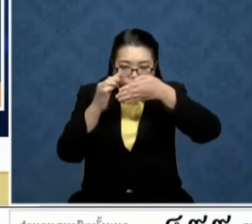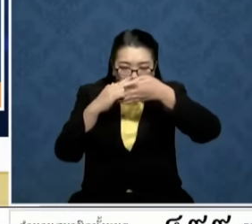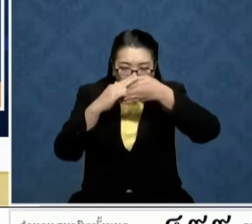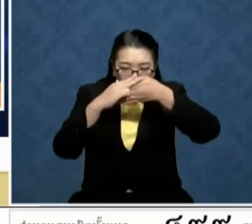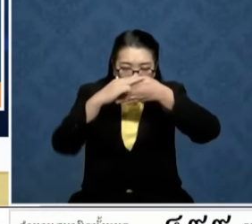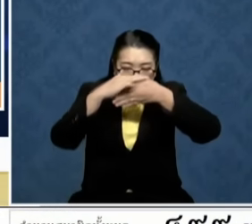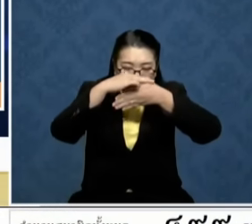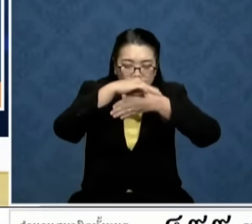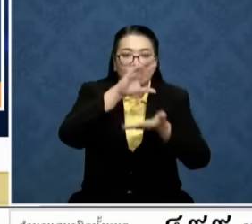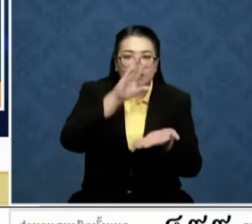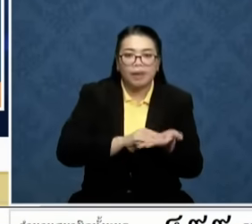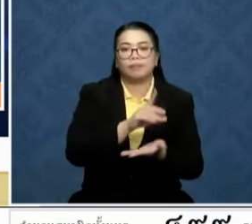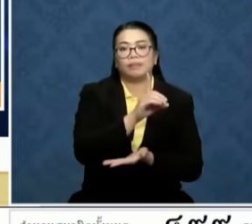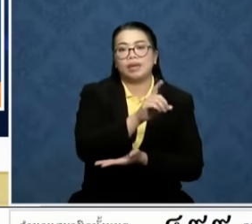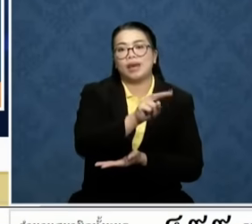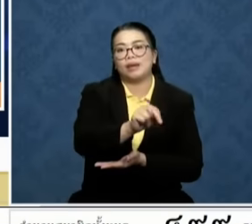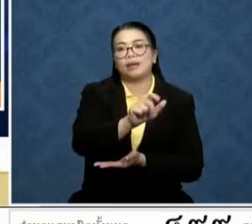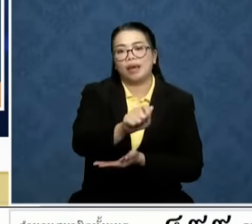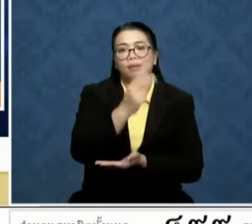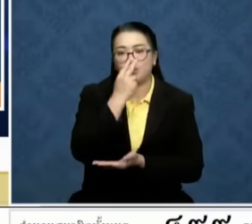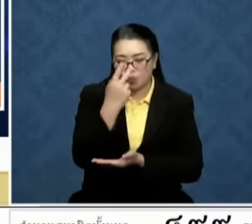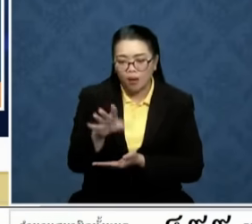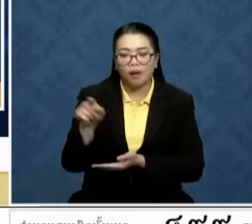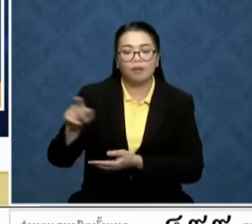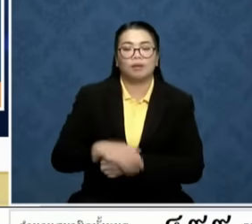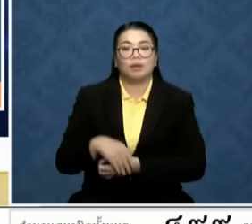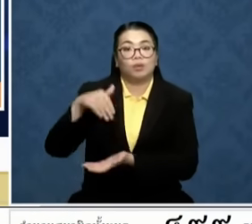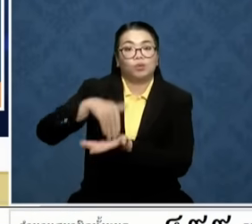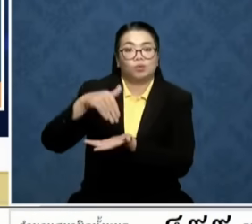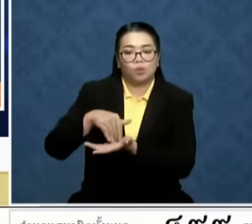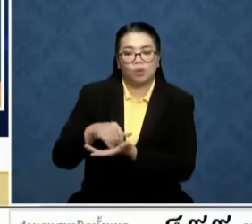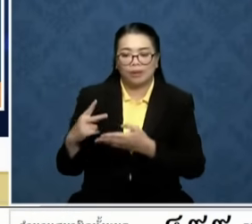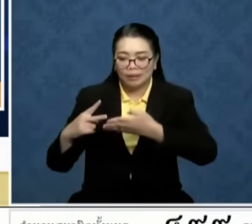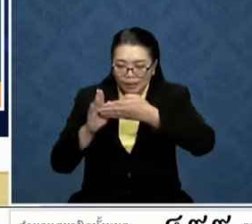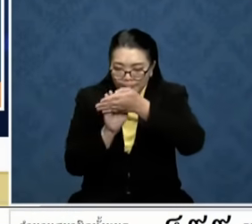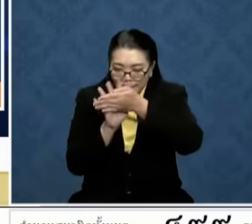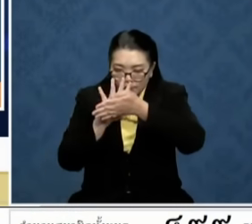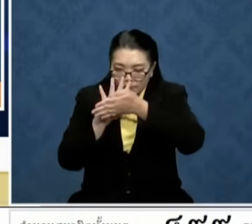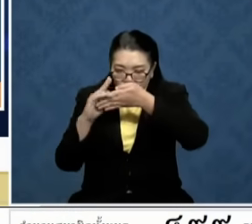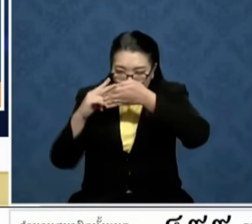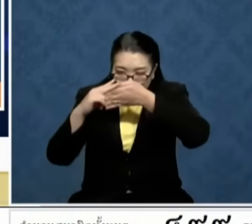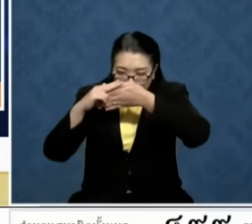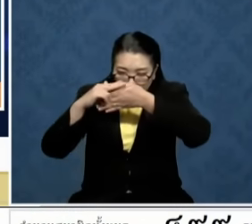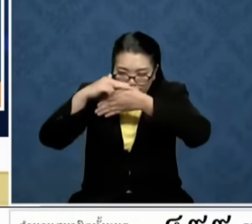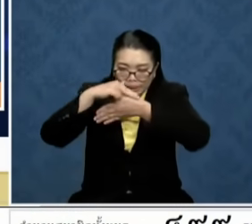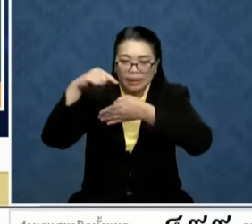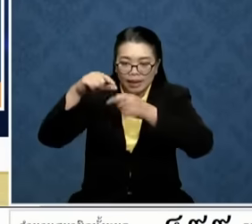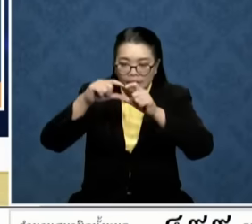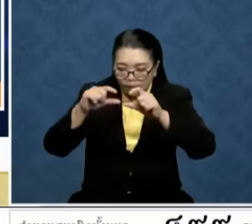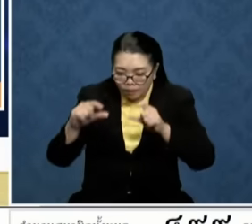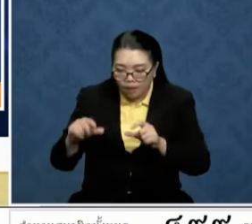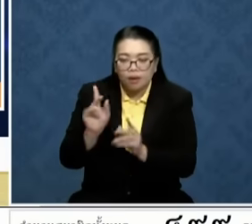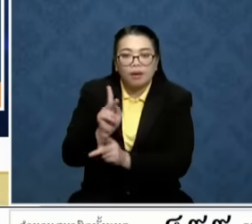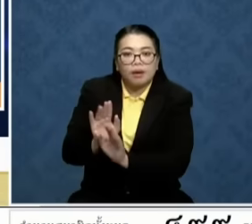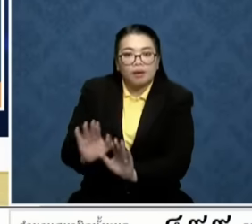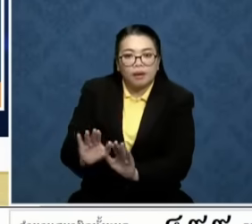DNAโดยเฉพาะวันก่อนผมไปดูมาแล้วครับที่ DNAแบงค์ที่กรมประมงชั้น 6ก็คือไอ้ตัวอย่างครีแบบนี้แหละเขาเก็บ